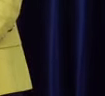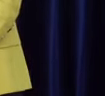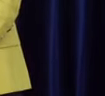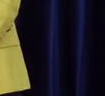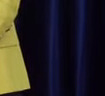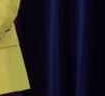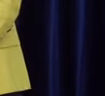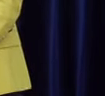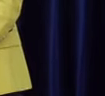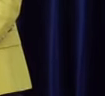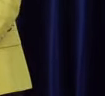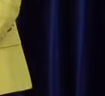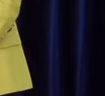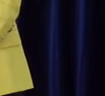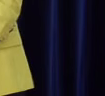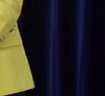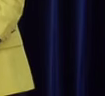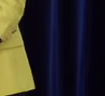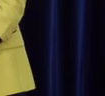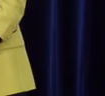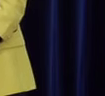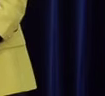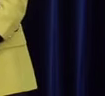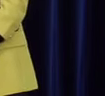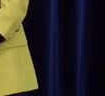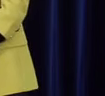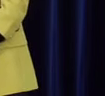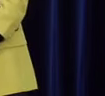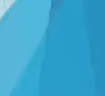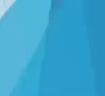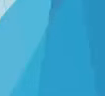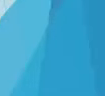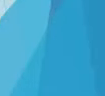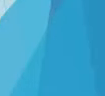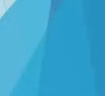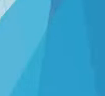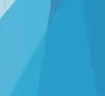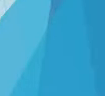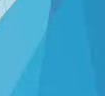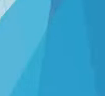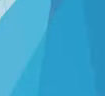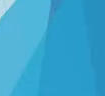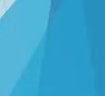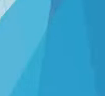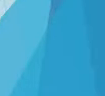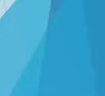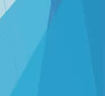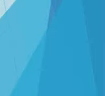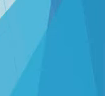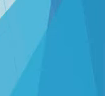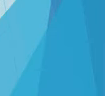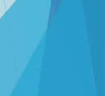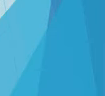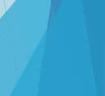хүүхэд маань бие махбодын сэтгэл зүйн танин мэдэхүйн болон нийгмийн хүрээнд олон янзын өөрчлөлттэй нүүр тулгардаг юм чухал үе